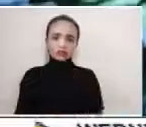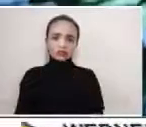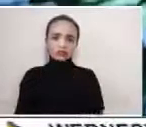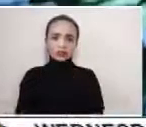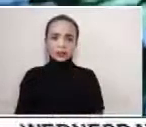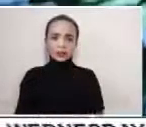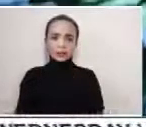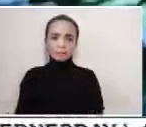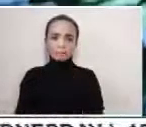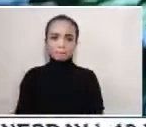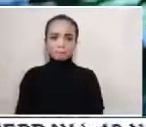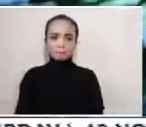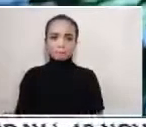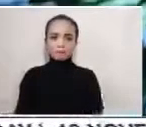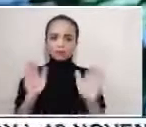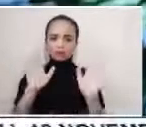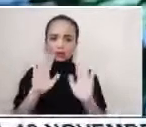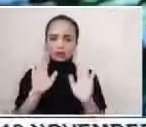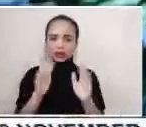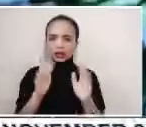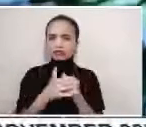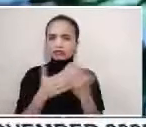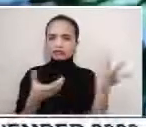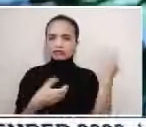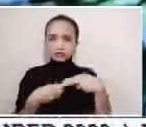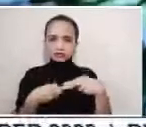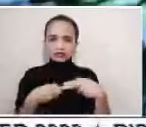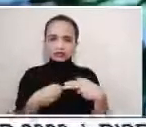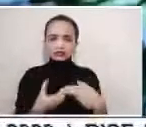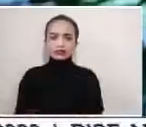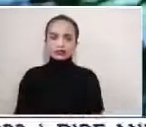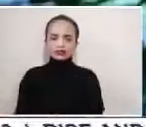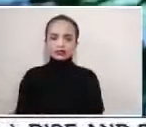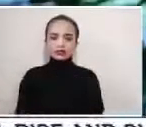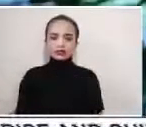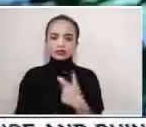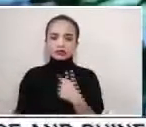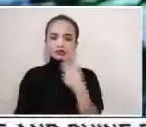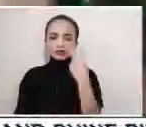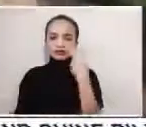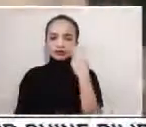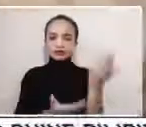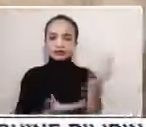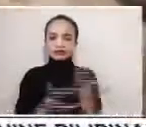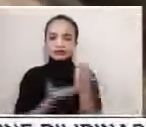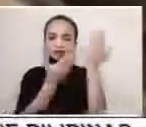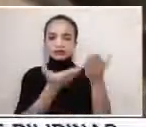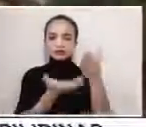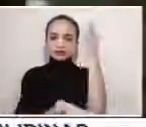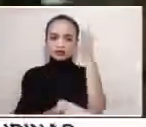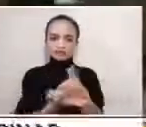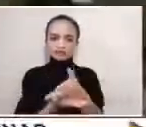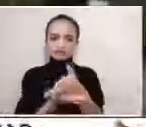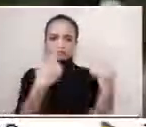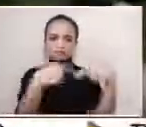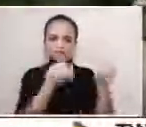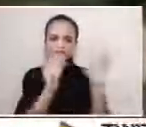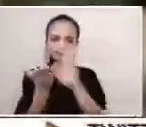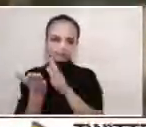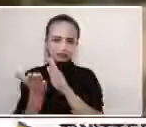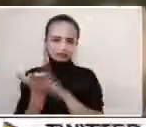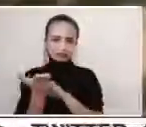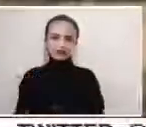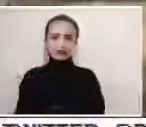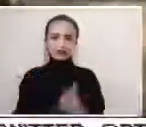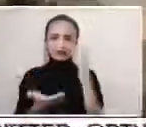noong bagyong Ondoy na nakaapekto lamang sa 3 rehiyon sa Luzon pero may halos 500 fatality. Ang bagyong Ulysses